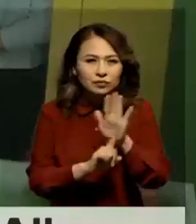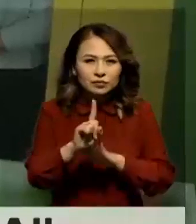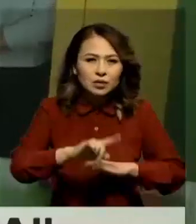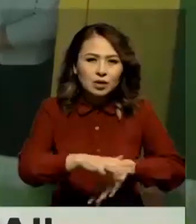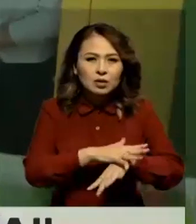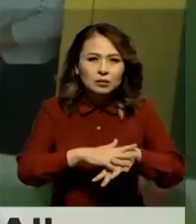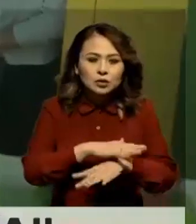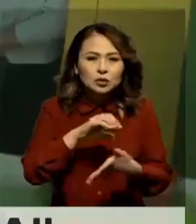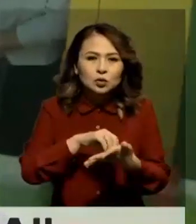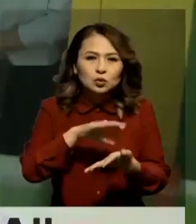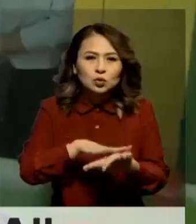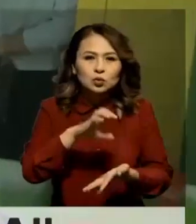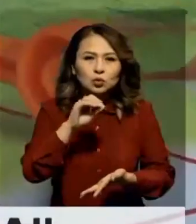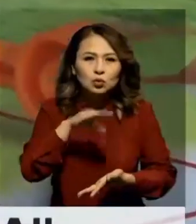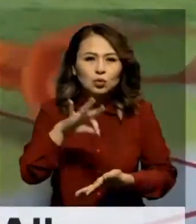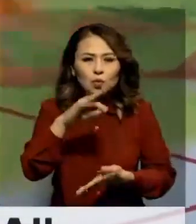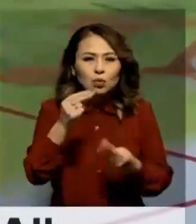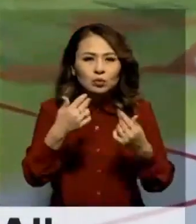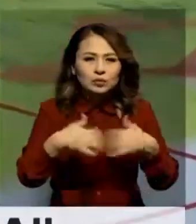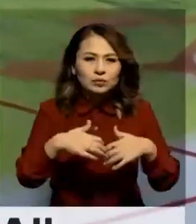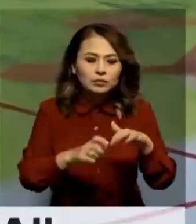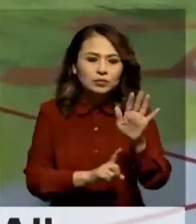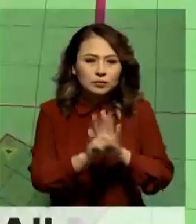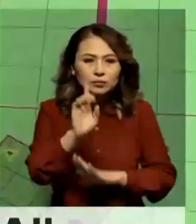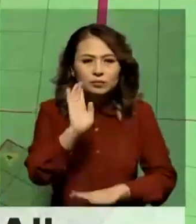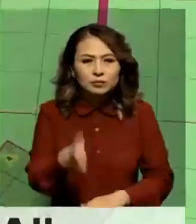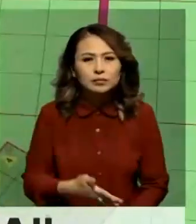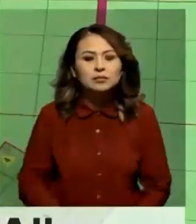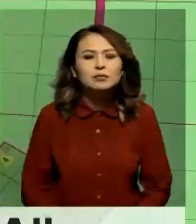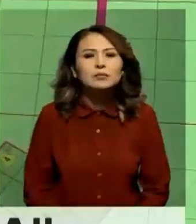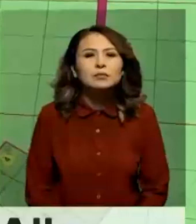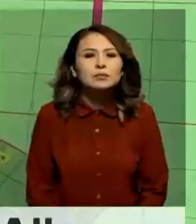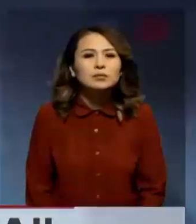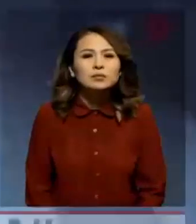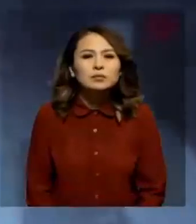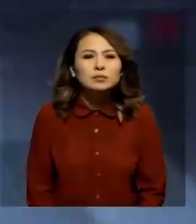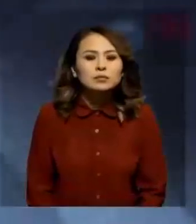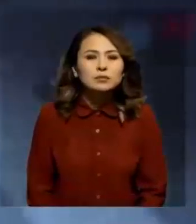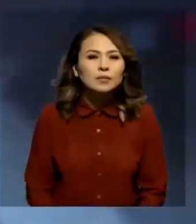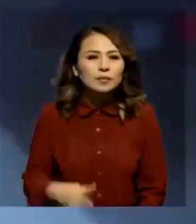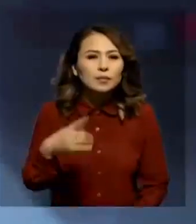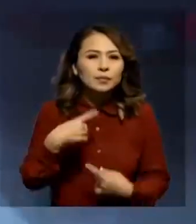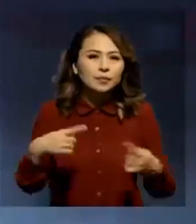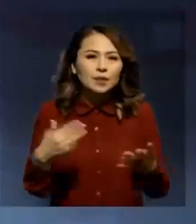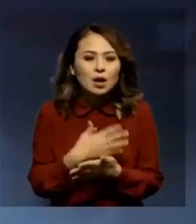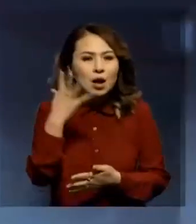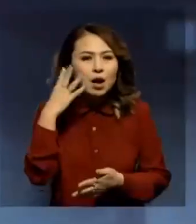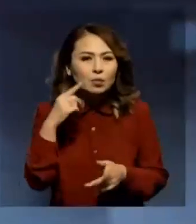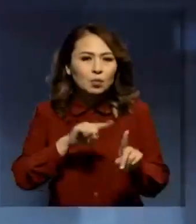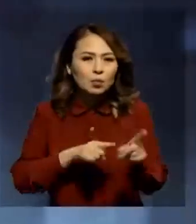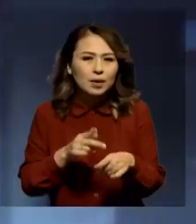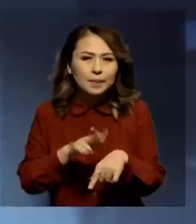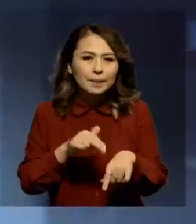балалардың шоттарына ақша салу процесі жайлы ақпараттандыру басталады. Өзгеде ақпарат, Алматының